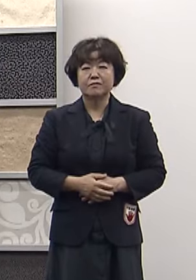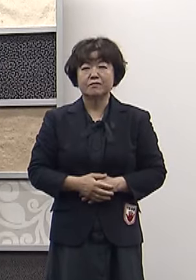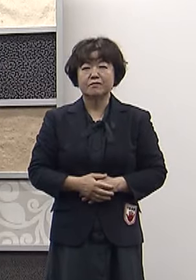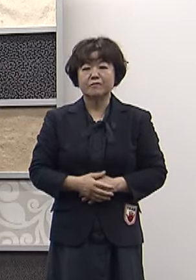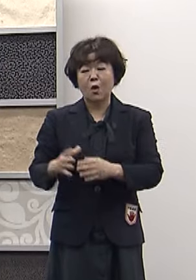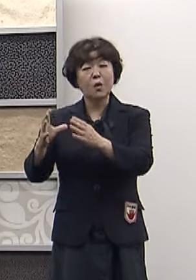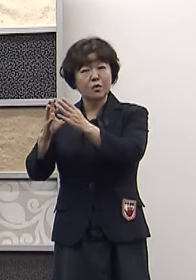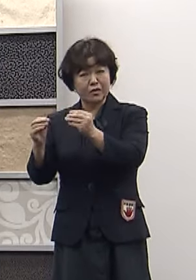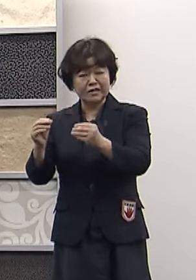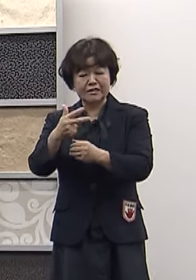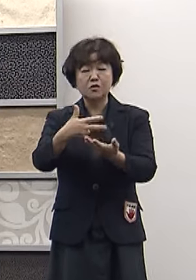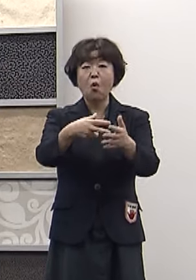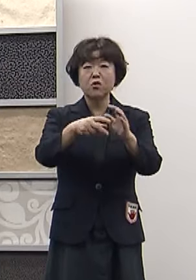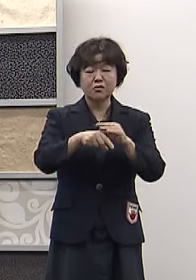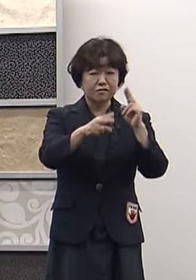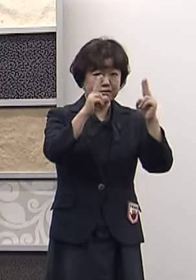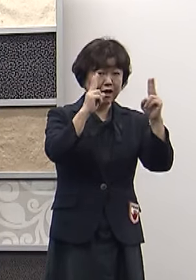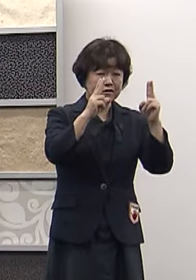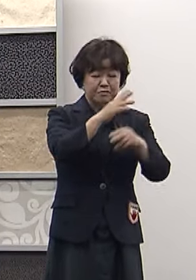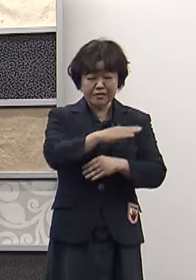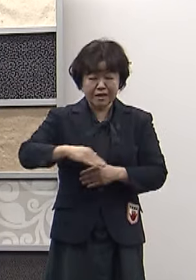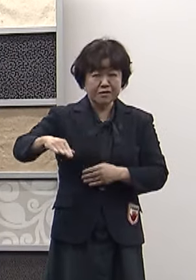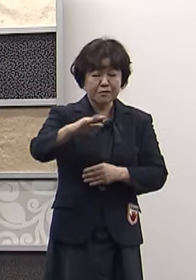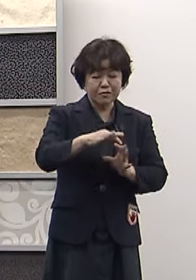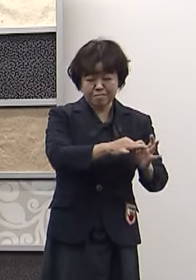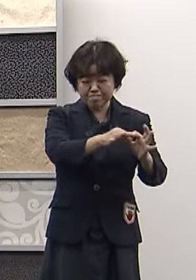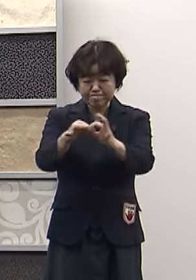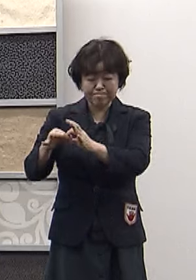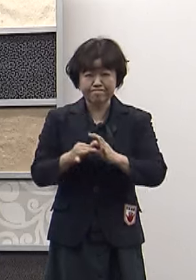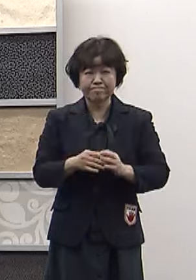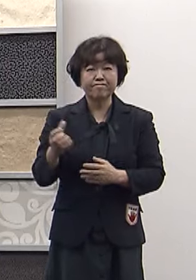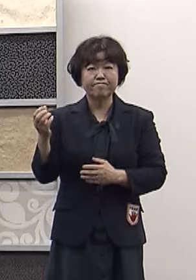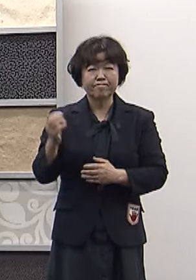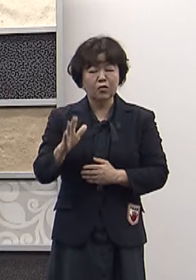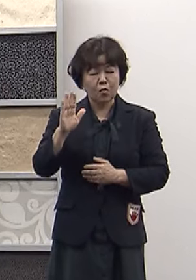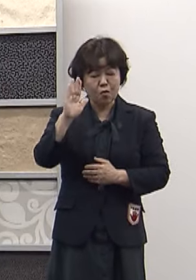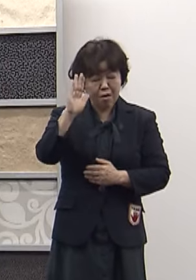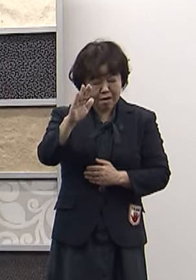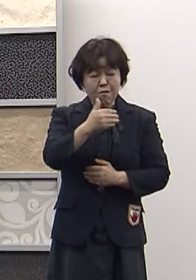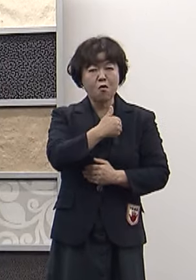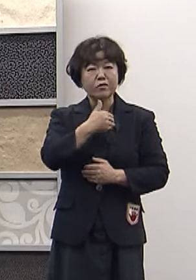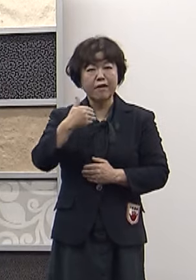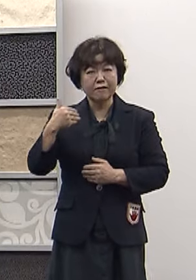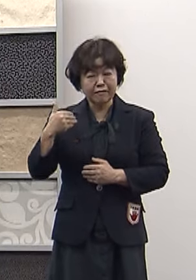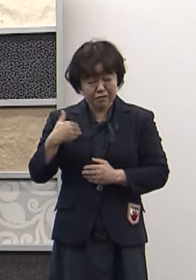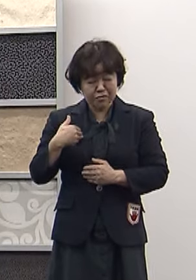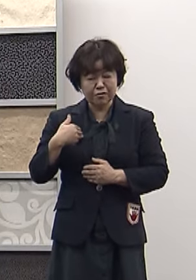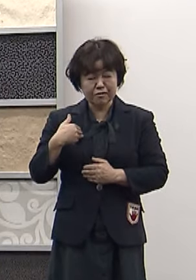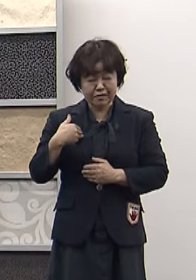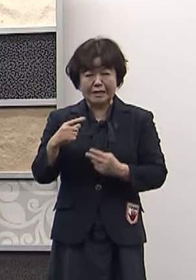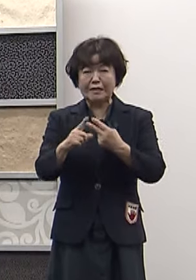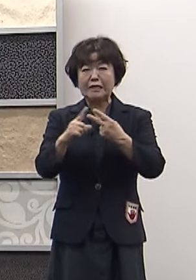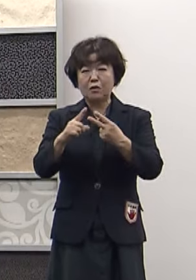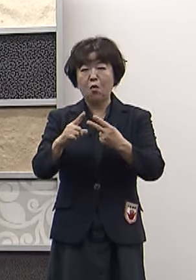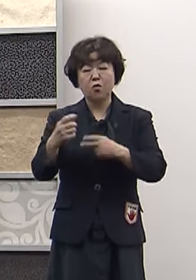国、市町村、そして事業者の皆様などとしっかりと連携をし、持続可能な物流の実現に向けた取り組みを推進してまい